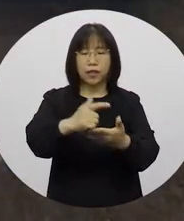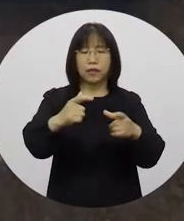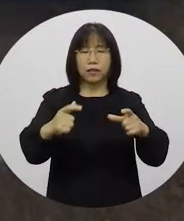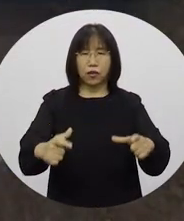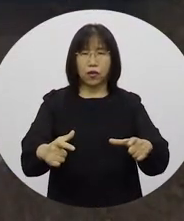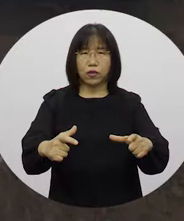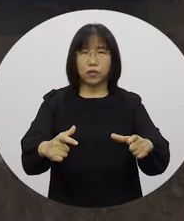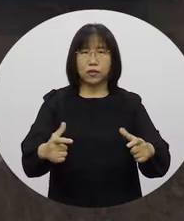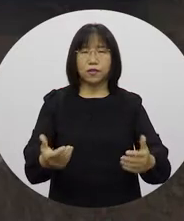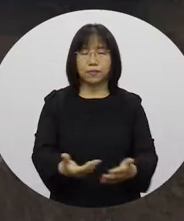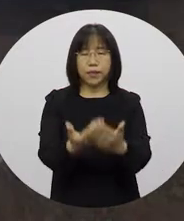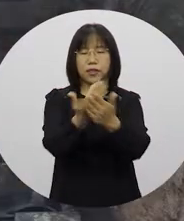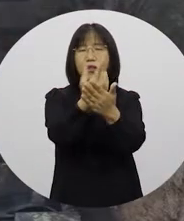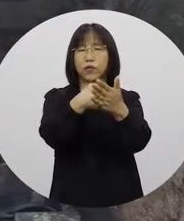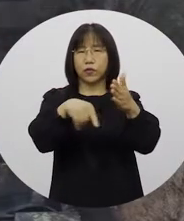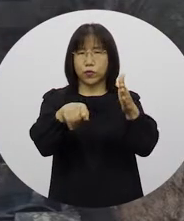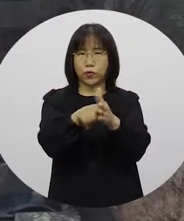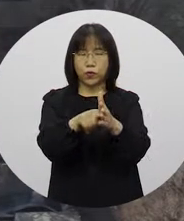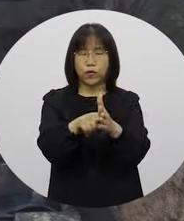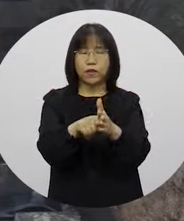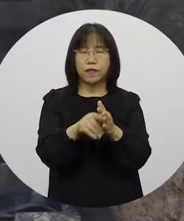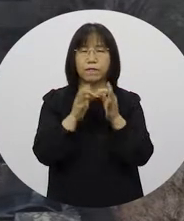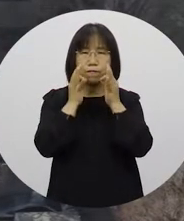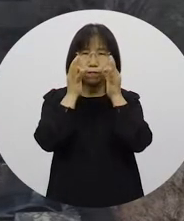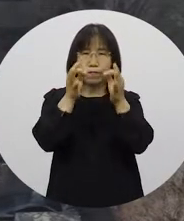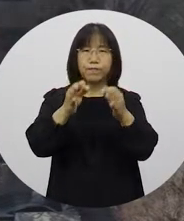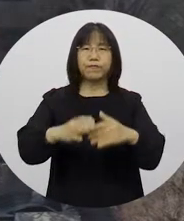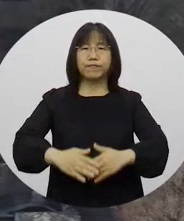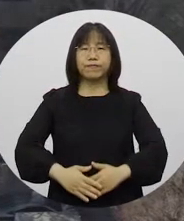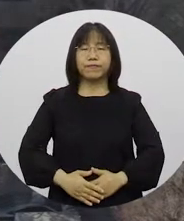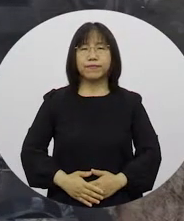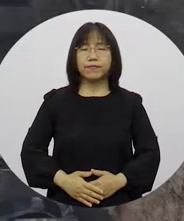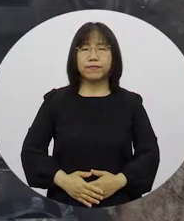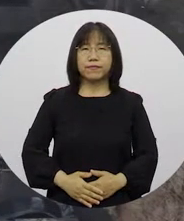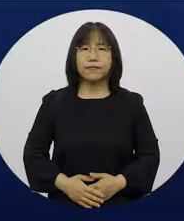설 미 아름다운 방 서 를 위해 최선을 다 한다는 방침입니다